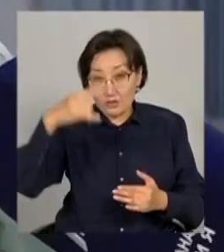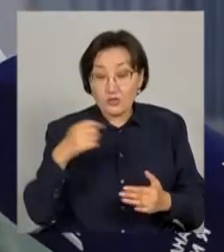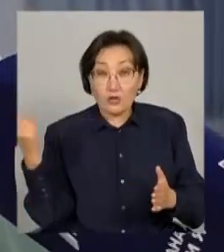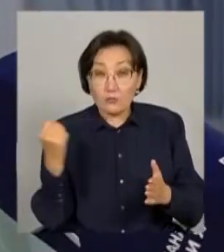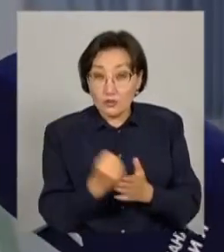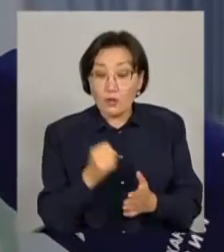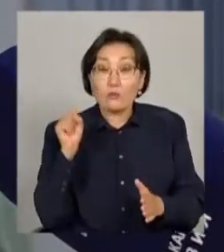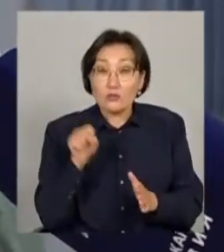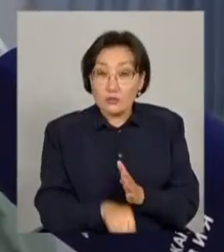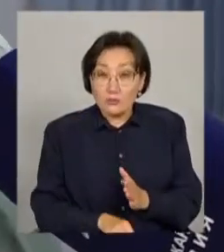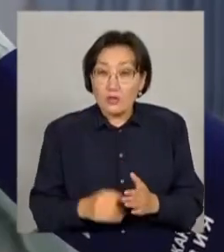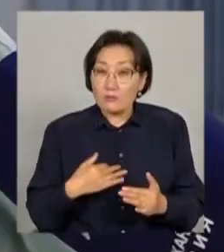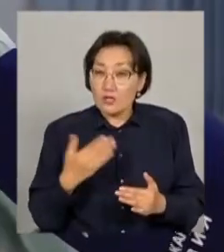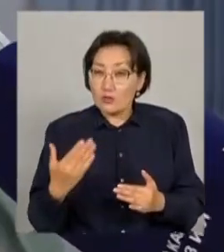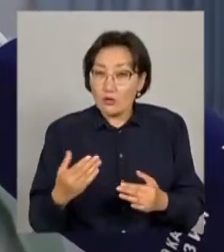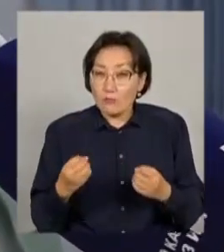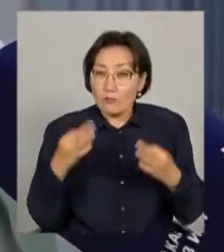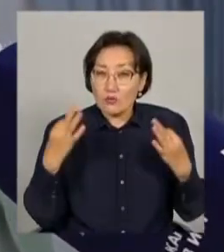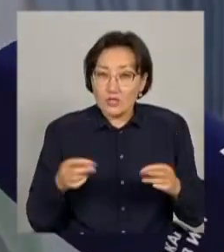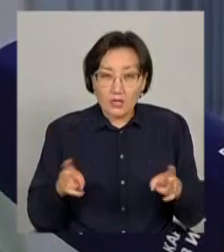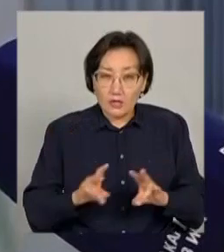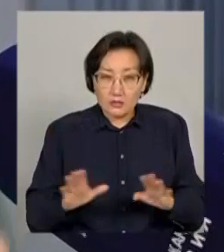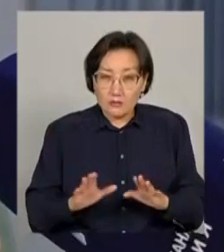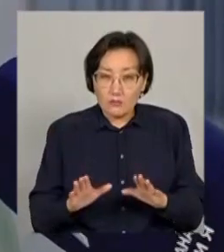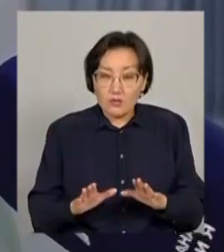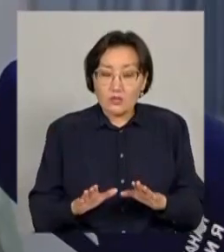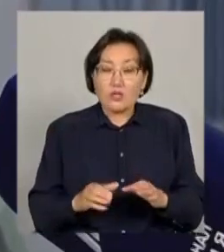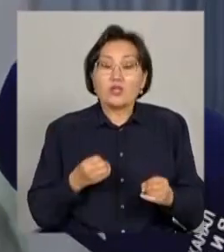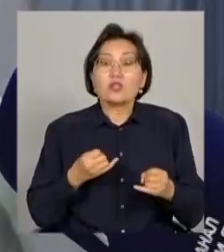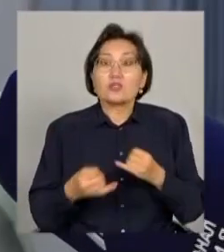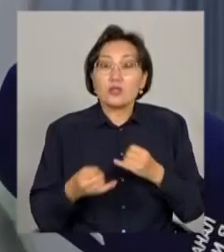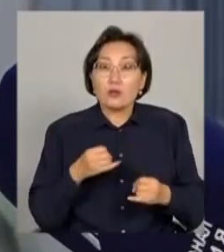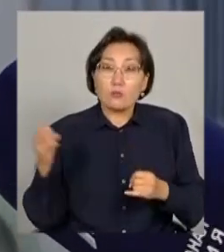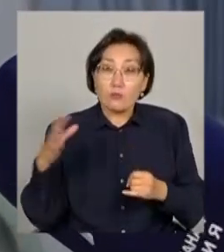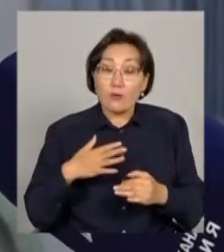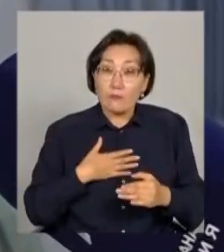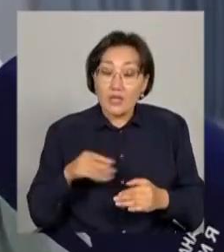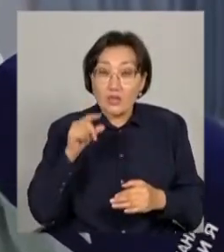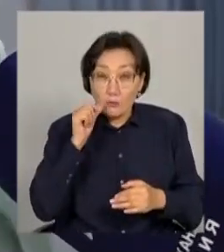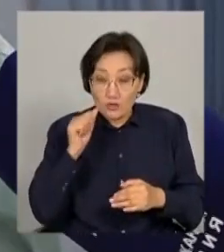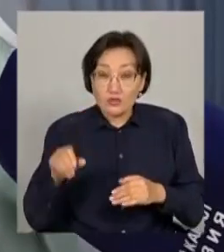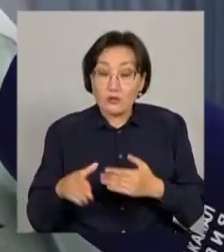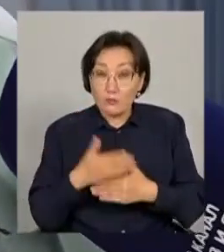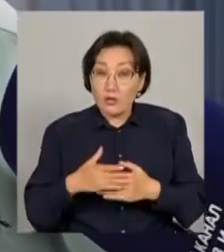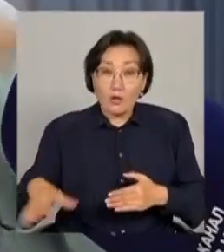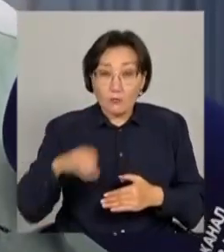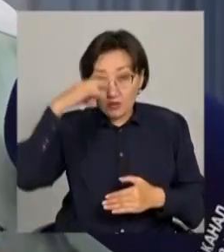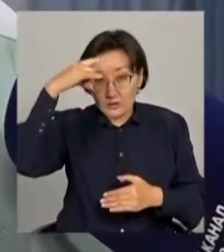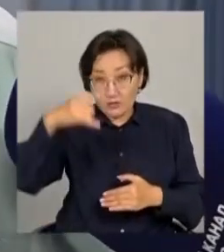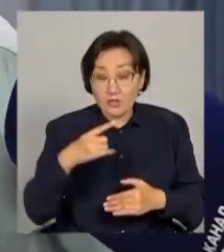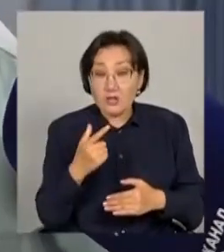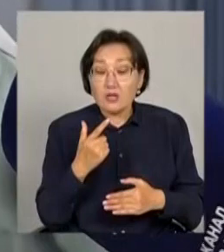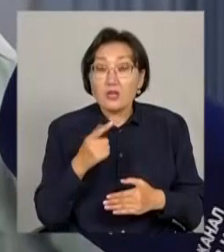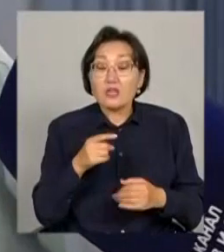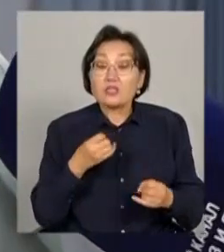өлтіріп кетті, тайраңдап мен ол адамды жүргізіп қоймаймын. Сарыға өткені үшін менің жолдасым жазалану керек болса, бүкіл Қазақстан сарыдан өтеді,